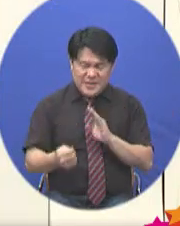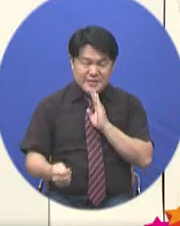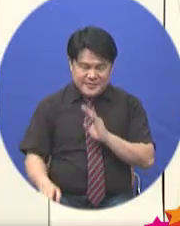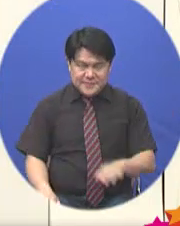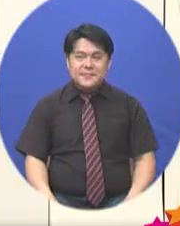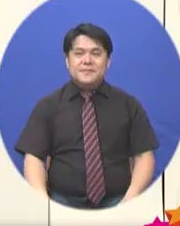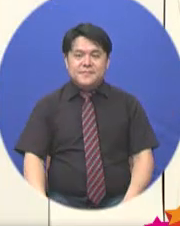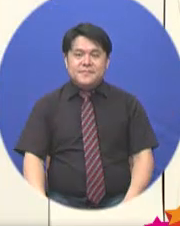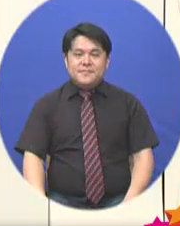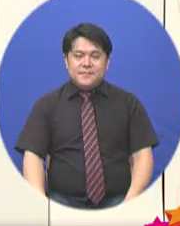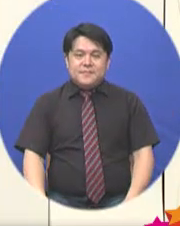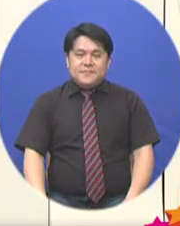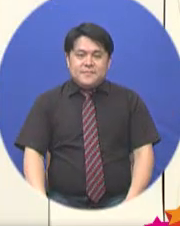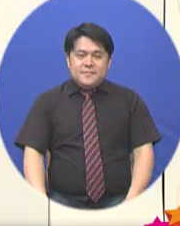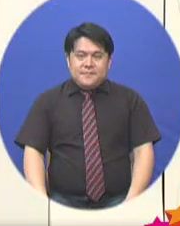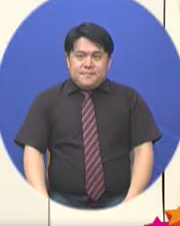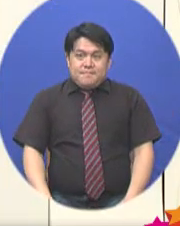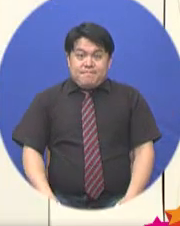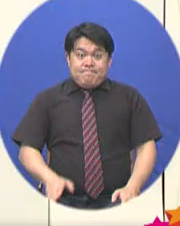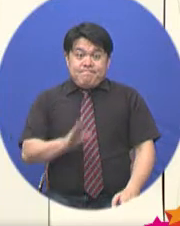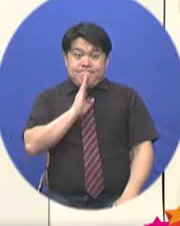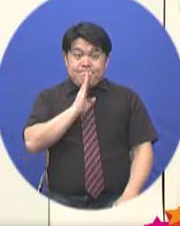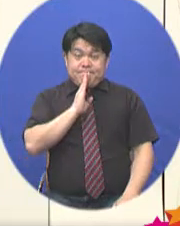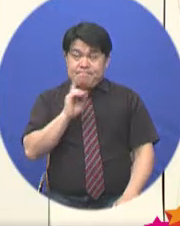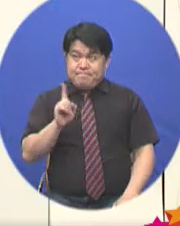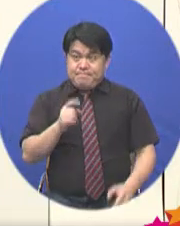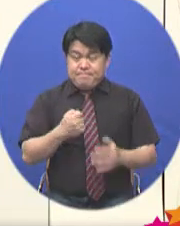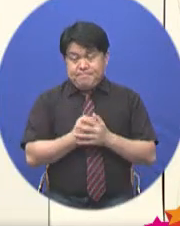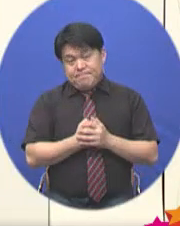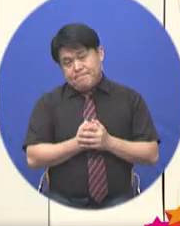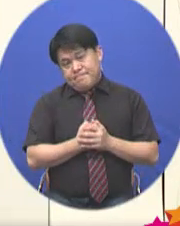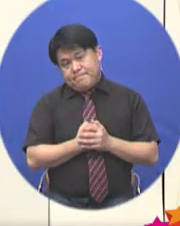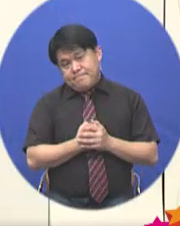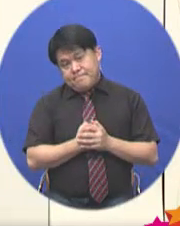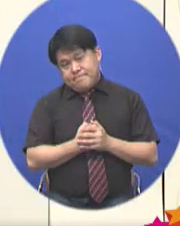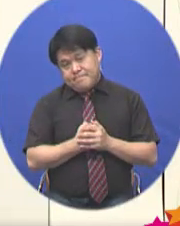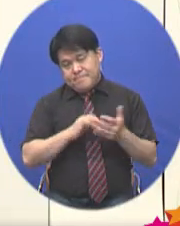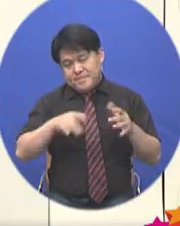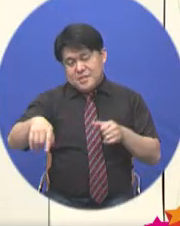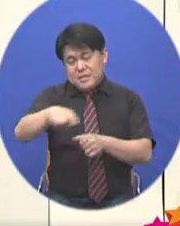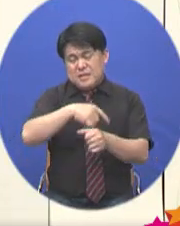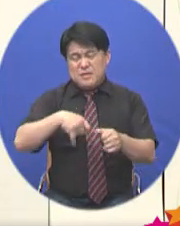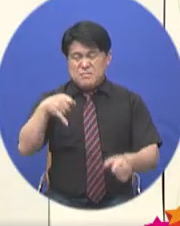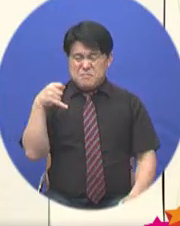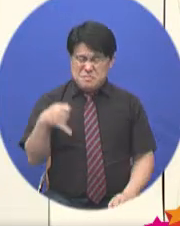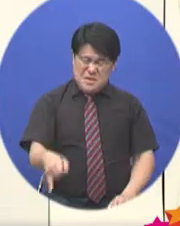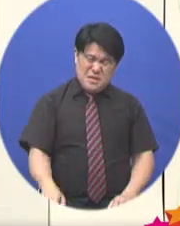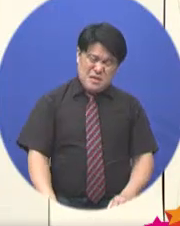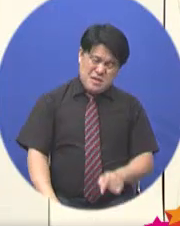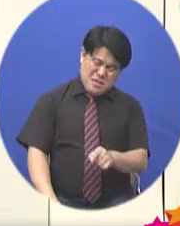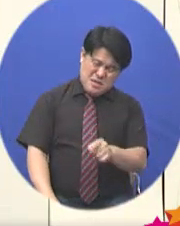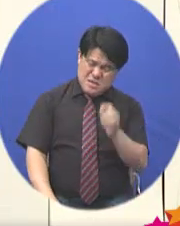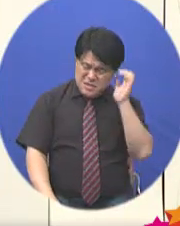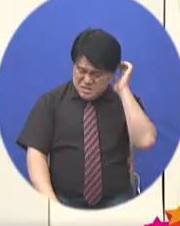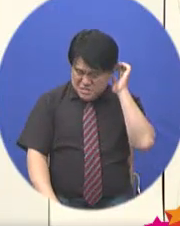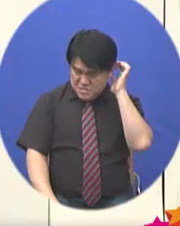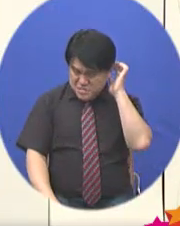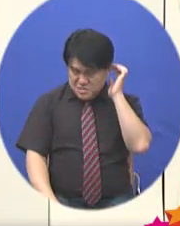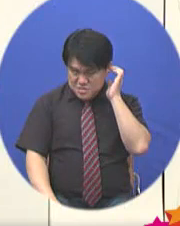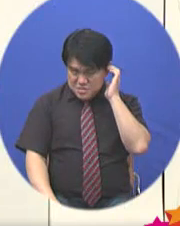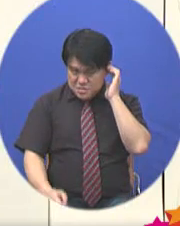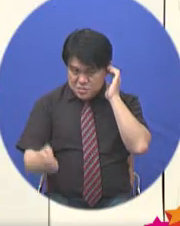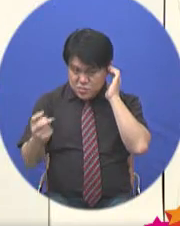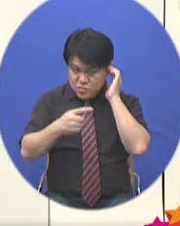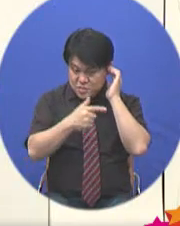그렇죠? 그렇죠. 예, 예. 그러니까 나라의 그 정황이 어려울수록 또